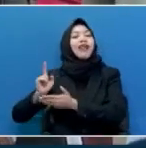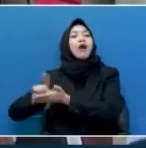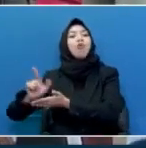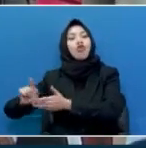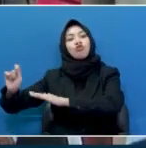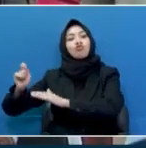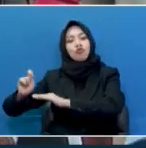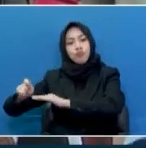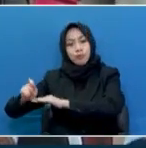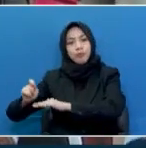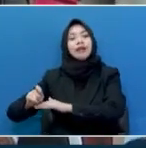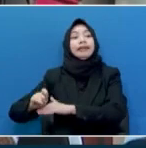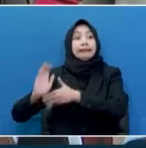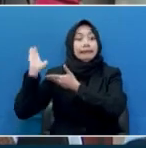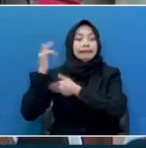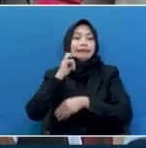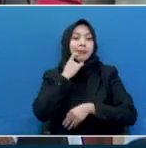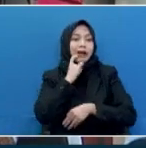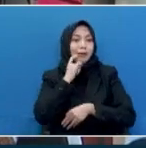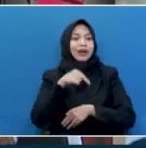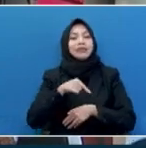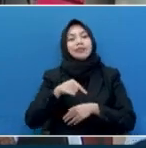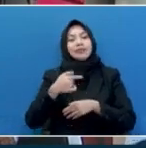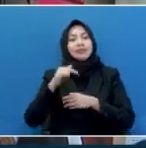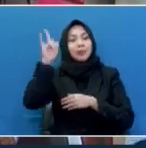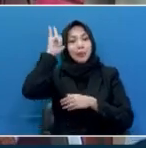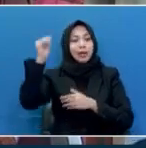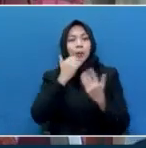Mega dalam pidatonya saat memperingati Hud ke-51